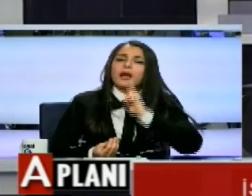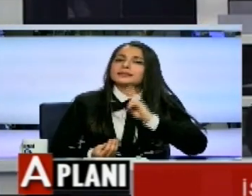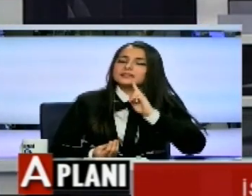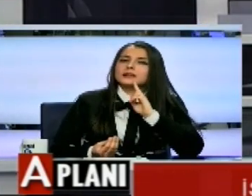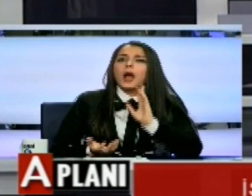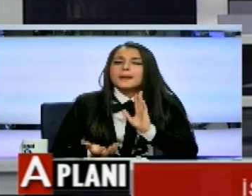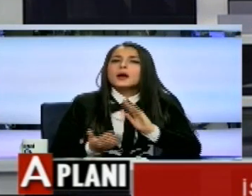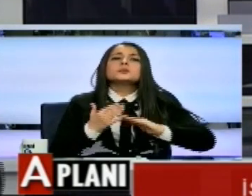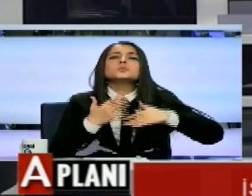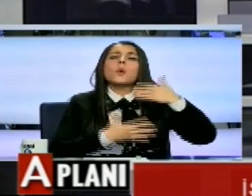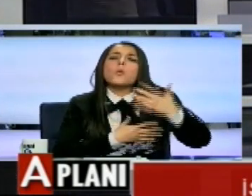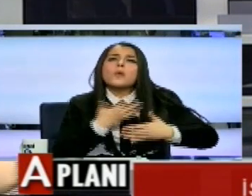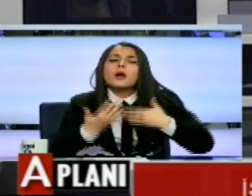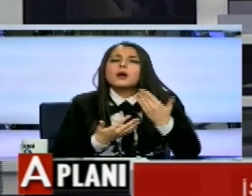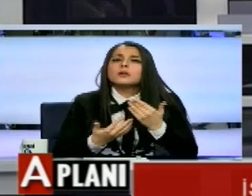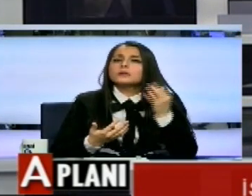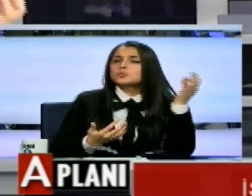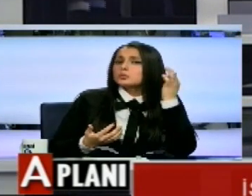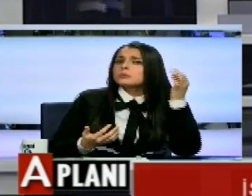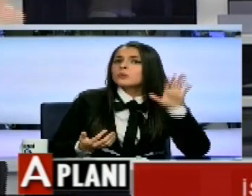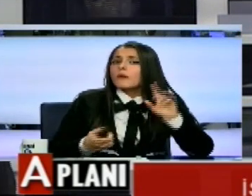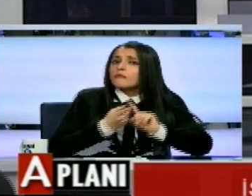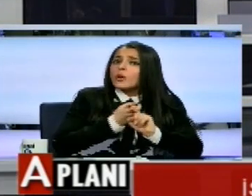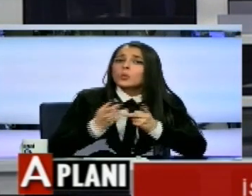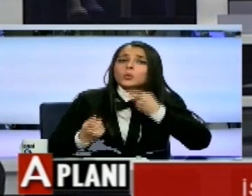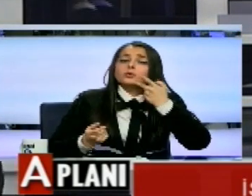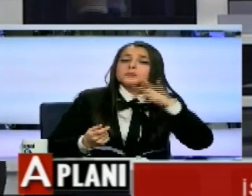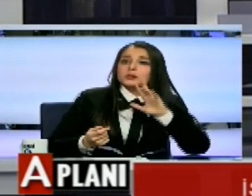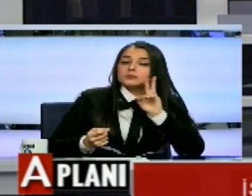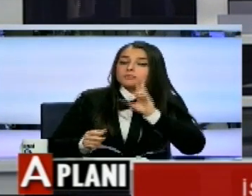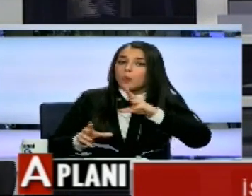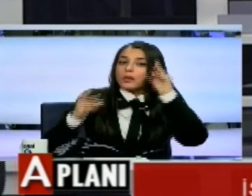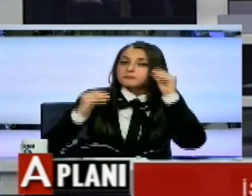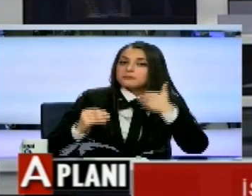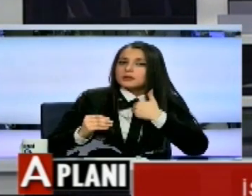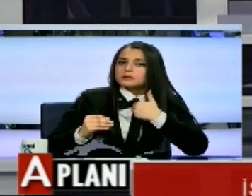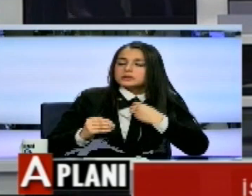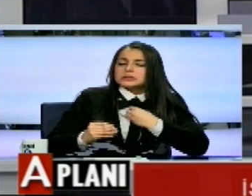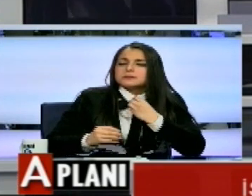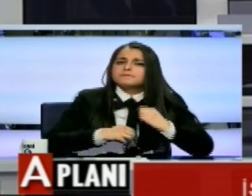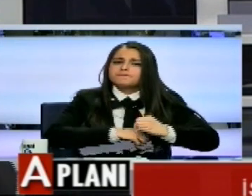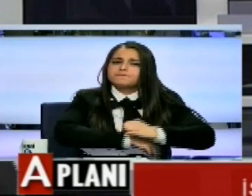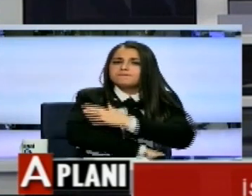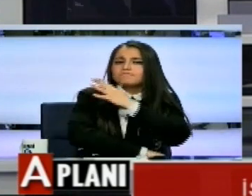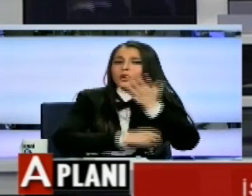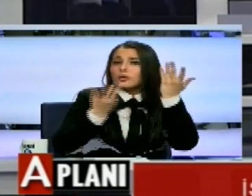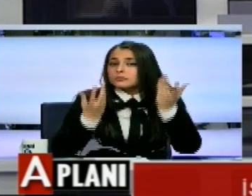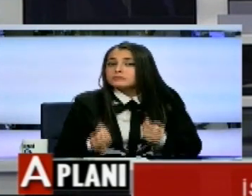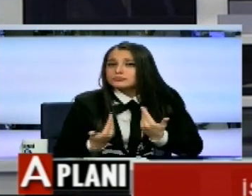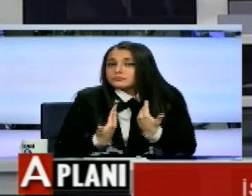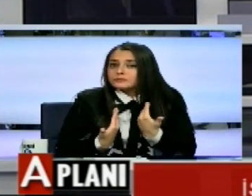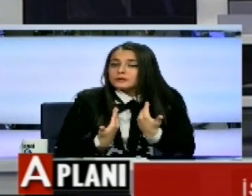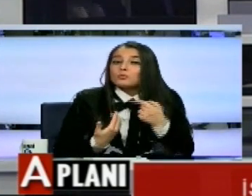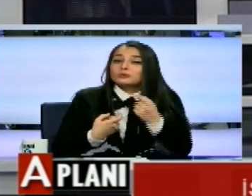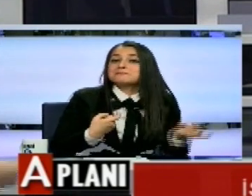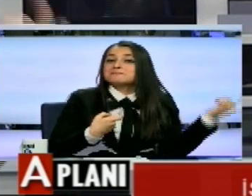Ama sonra duymadığını ve konuşamadığını öğrenince içimi müthiş bir hüzün kaplamıştı. Bu